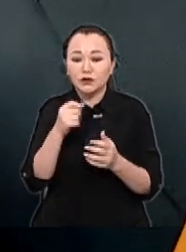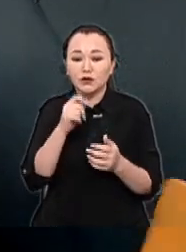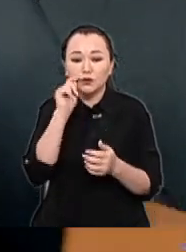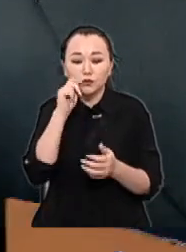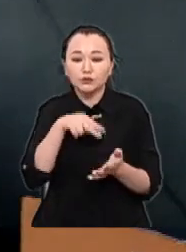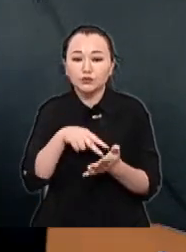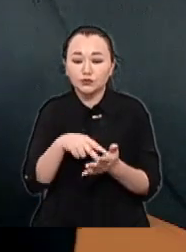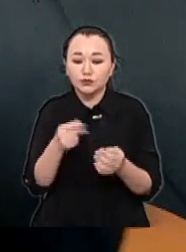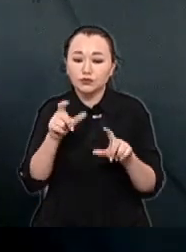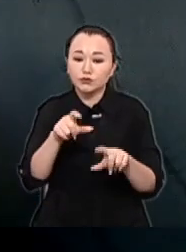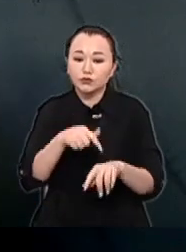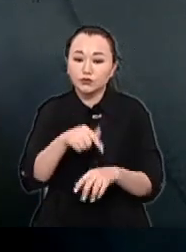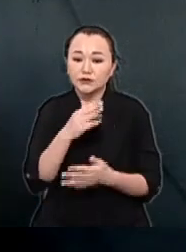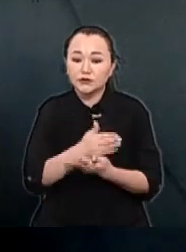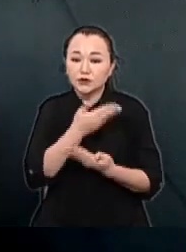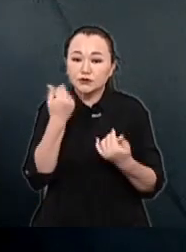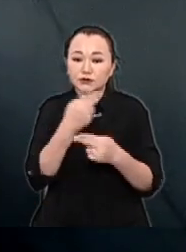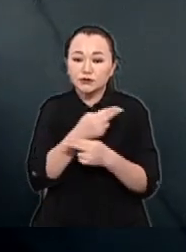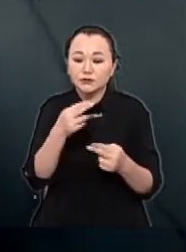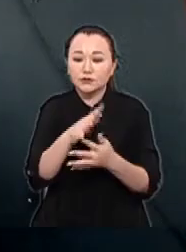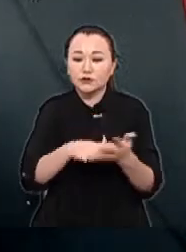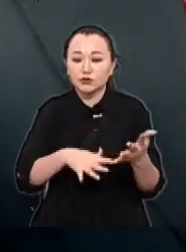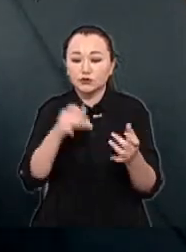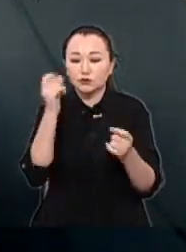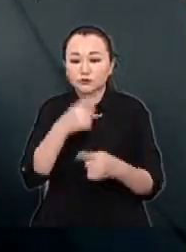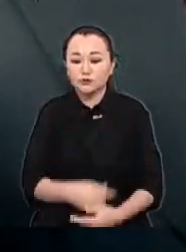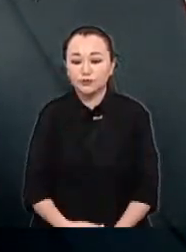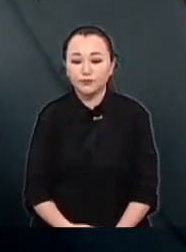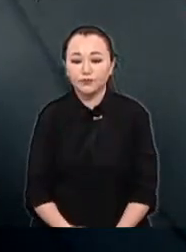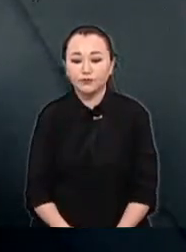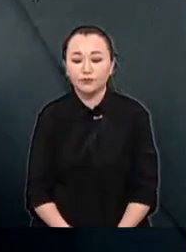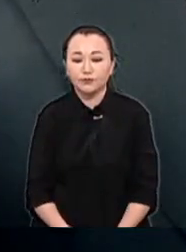өсімі байқалама. Тақырыпты әріптесім Айжан Шамшидин жалғастырады.